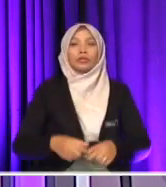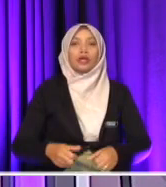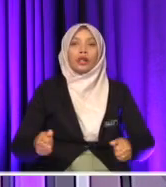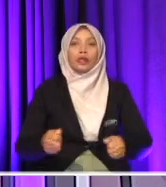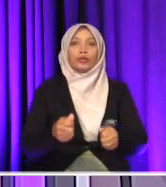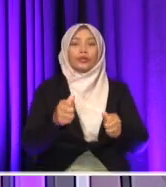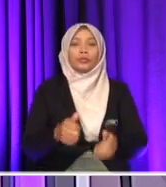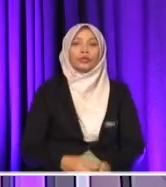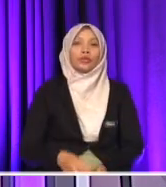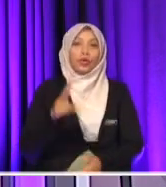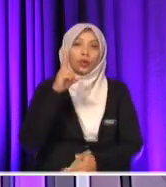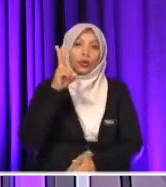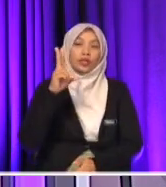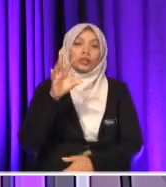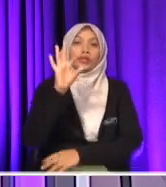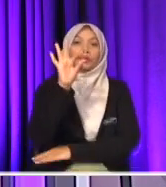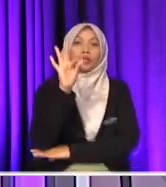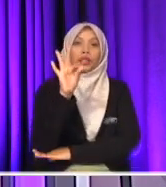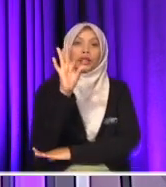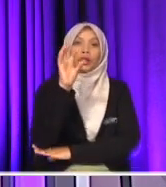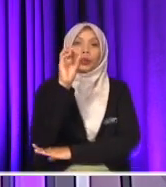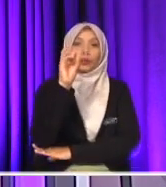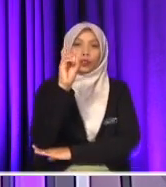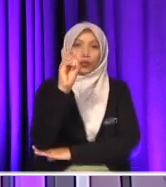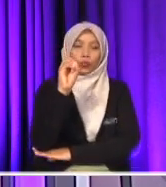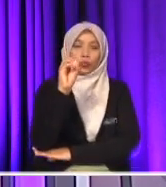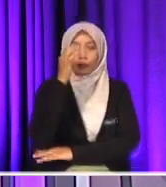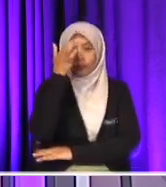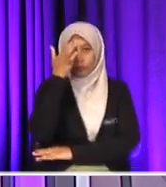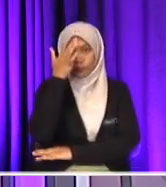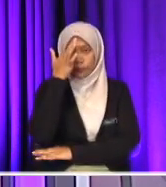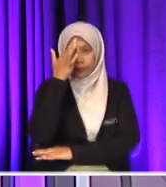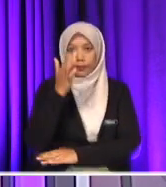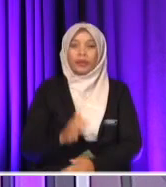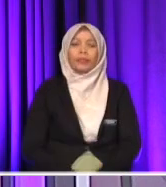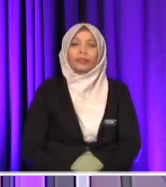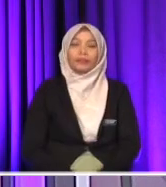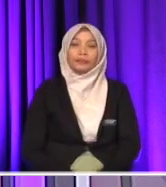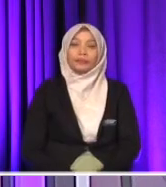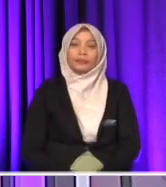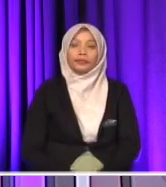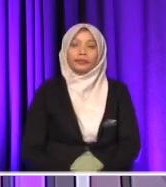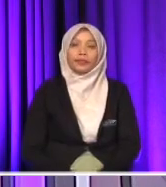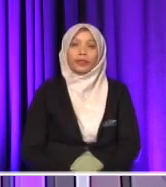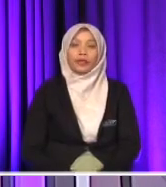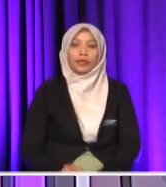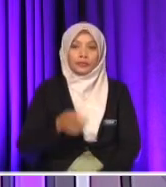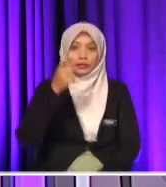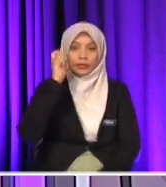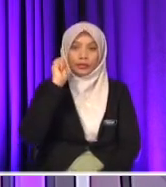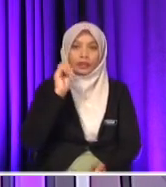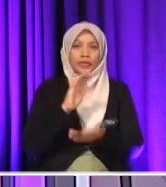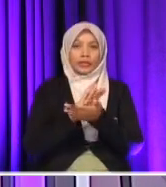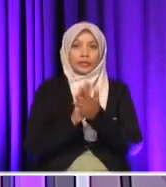sebanyak 90 darjah. Kita tahu sukuan ni tadi adalah 90 darjah kan? Okey, dan tadi saya kata